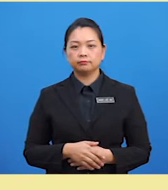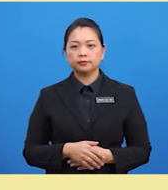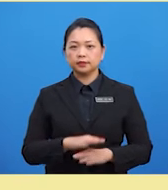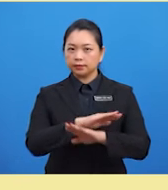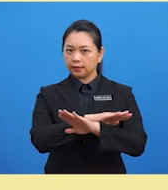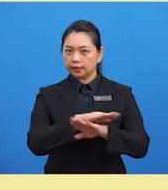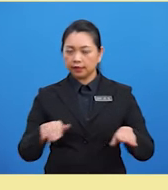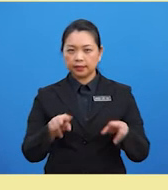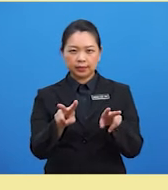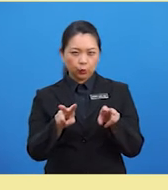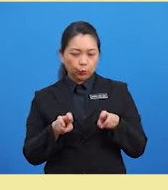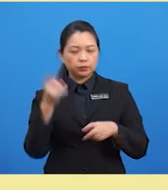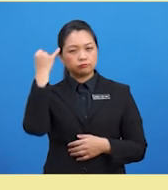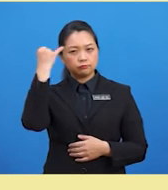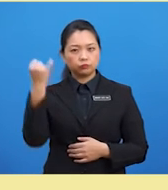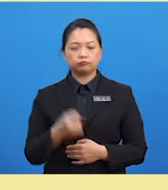jangan kedekut ilmu.